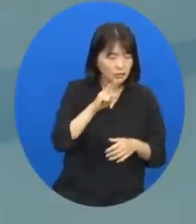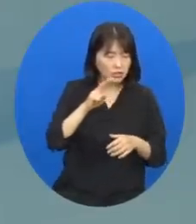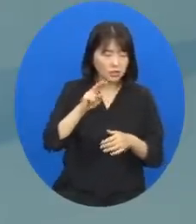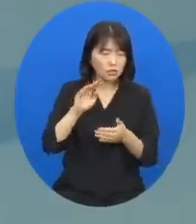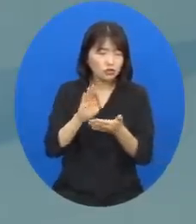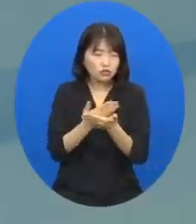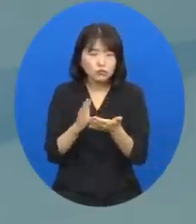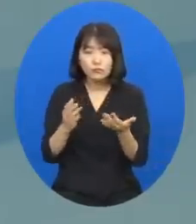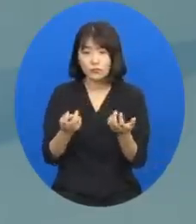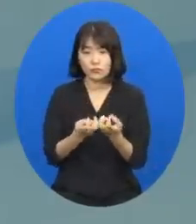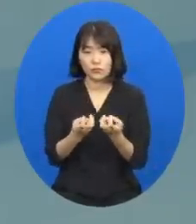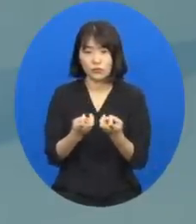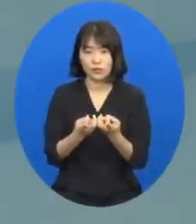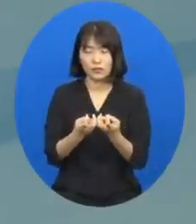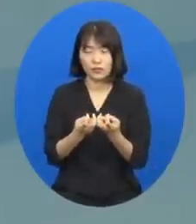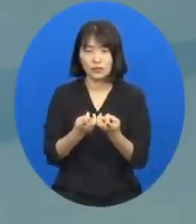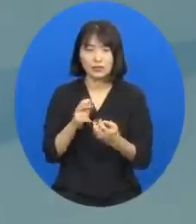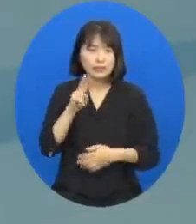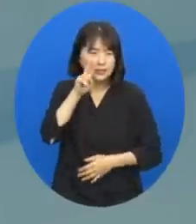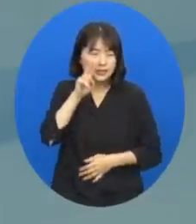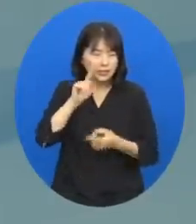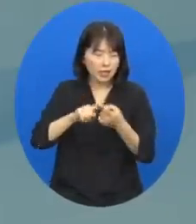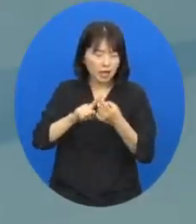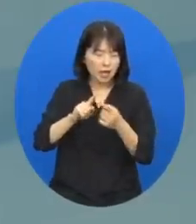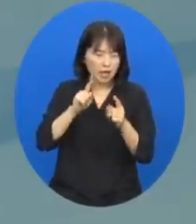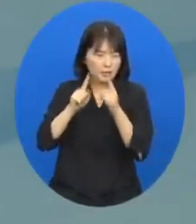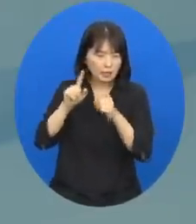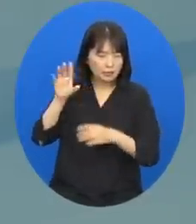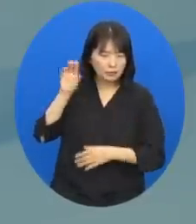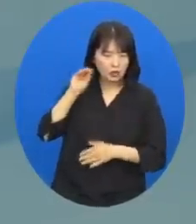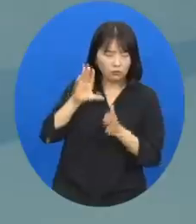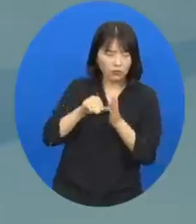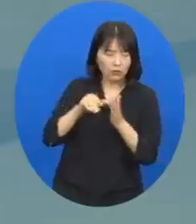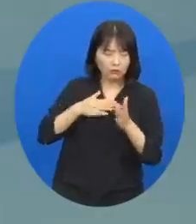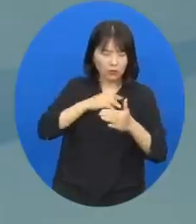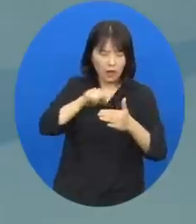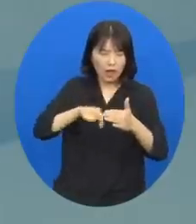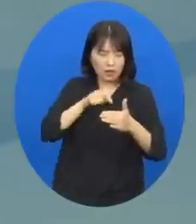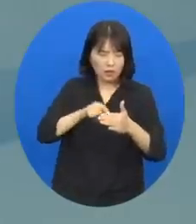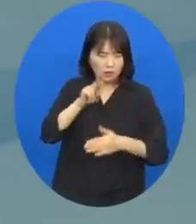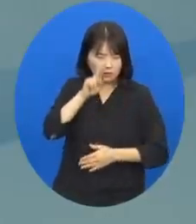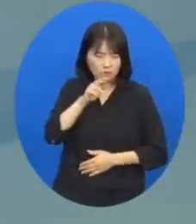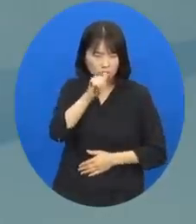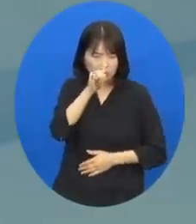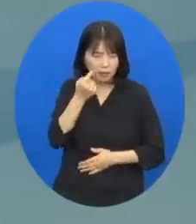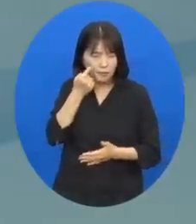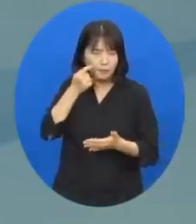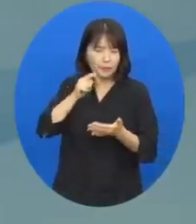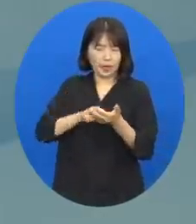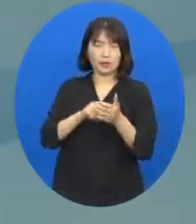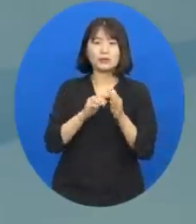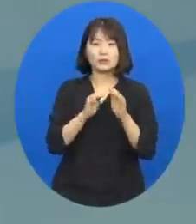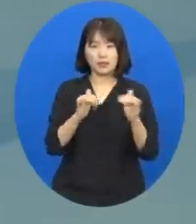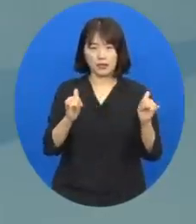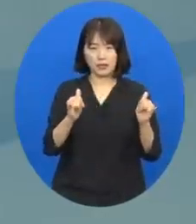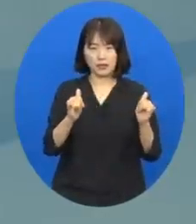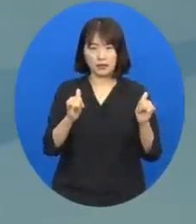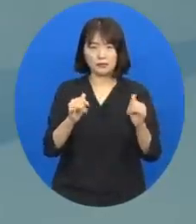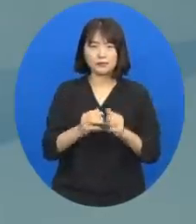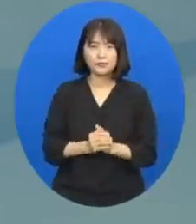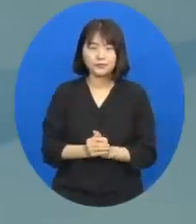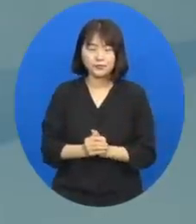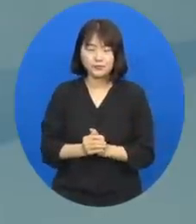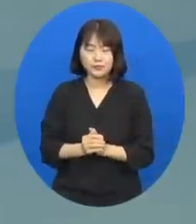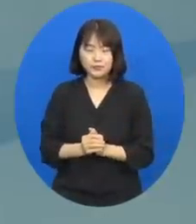대한 이 말씀을 들었을 때 아 네 안에 시기가 있다 를 발견한 사람 그리고 말씀에 이